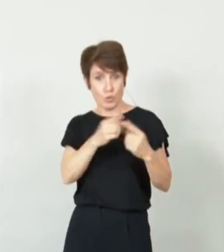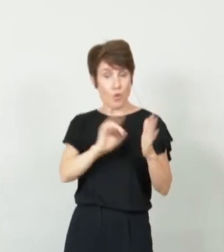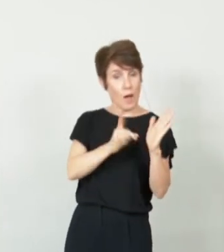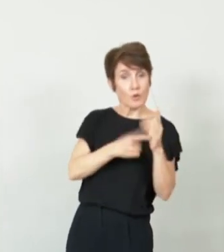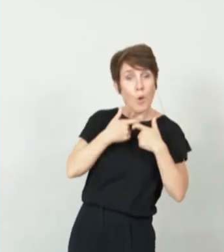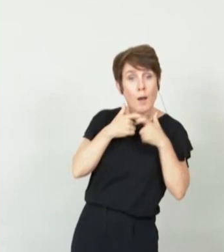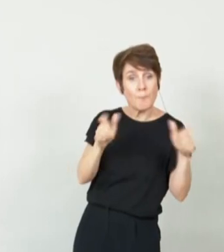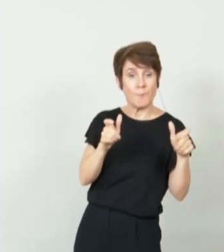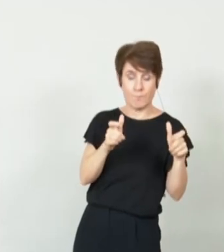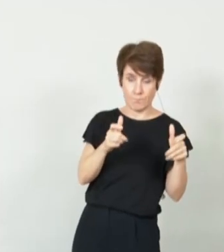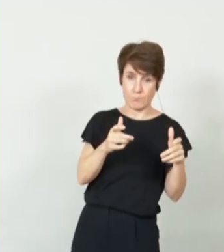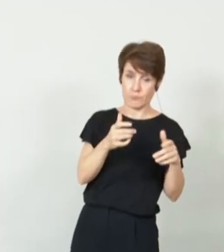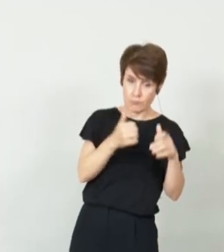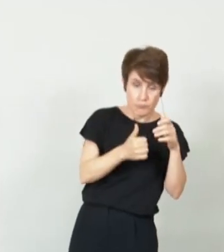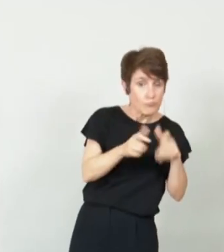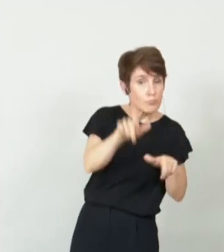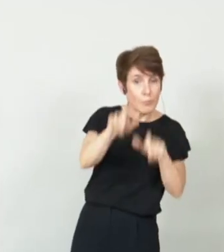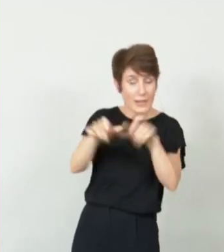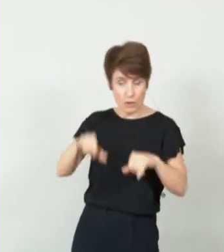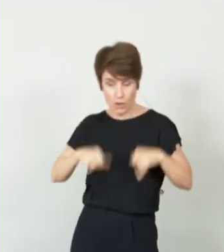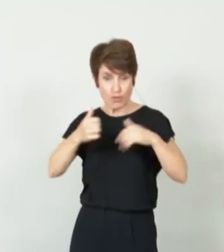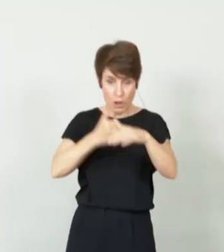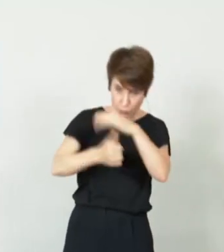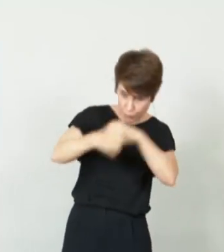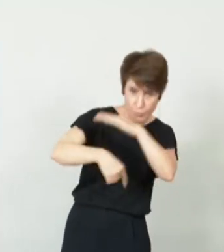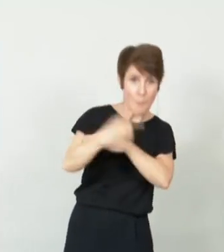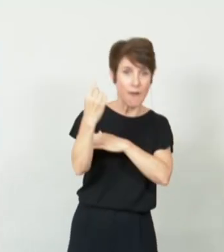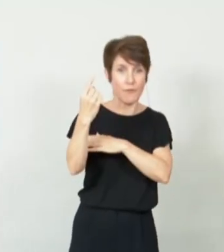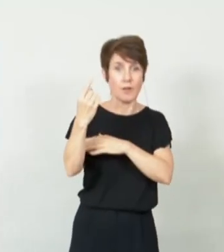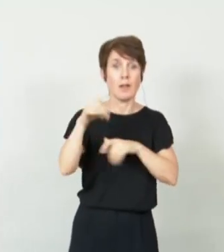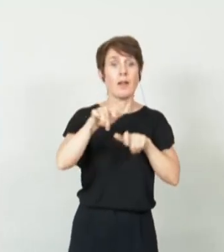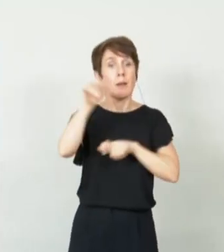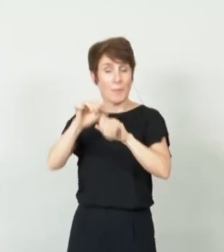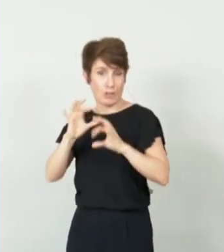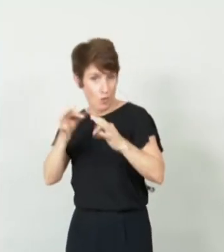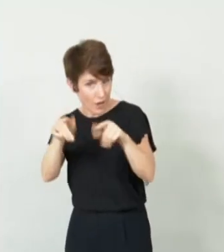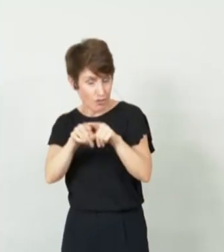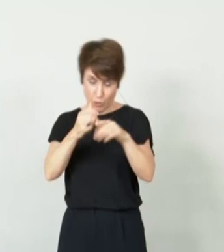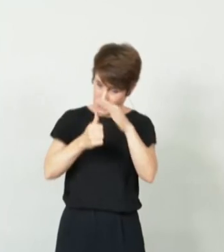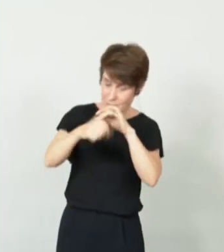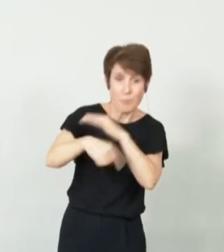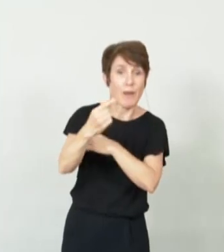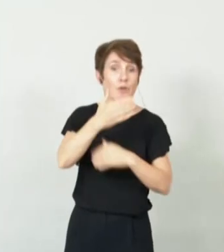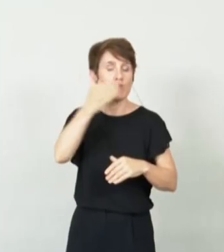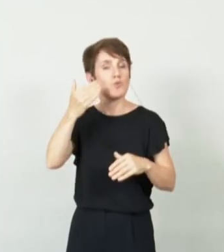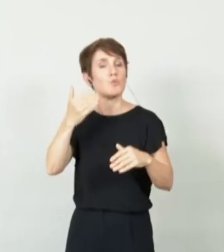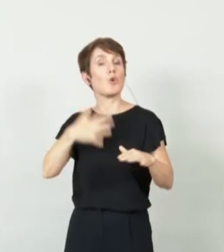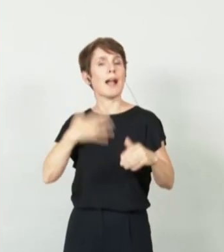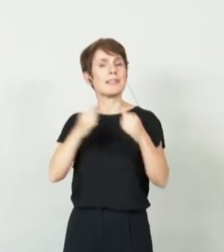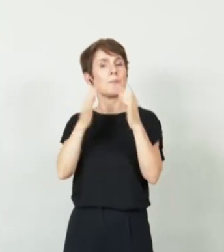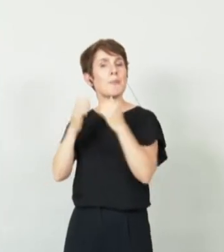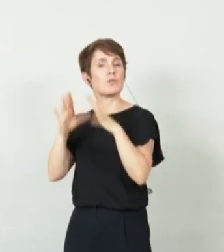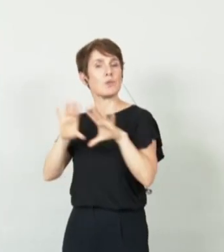pour l'émancipation des jeunes des l'enfance des personnes fragiles au sein des maisons des habitants en matière